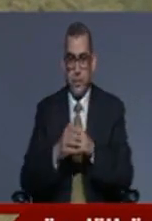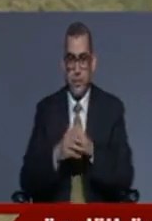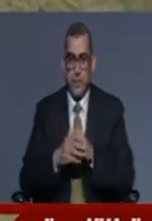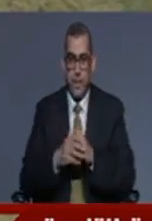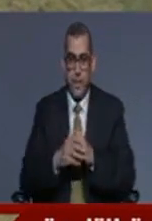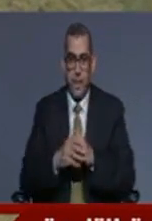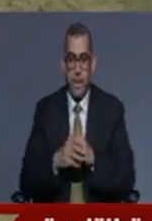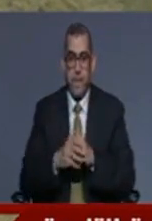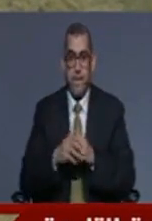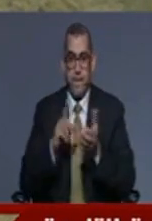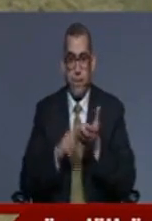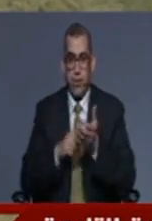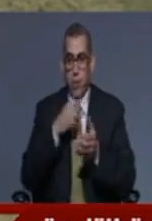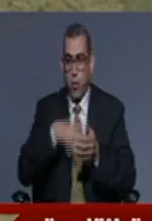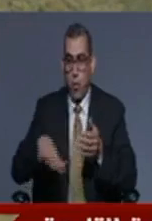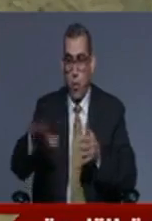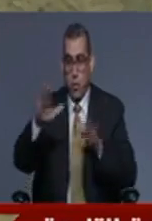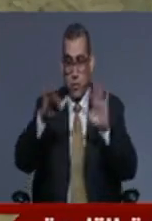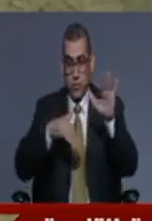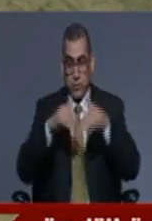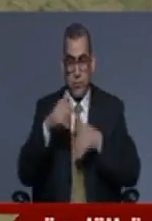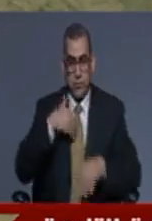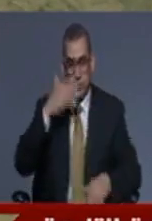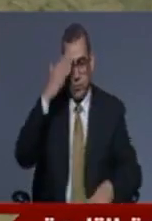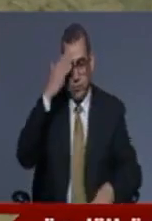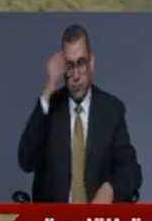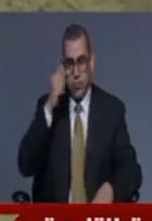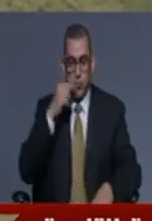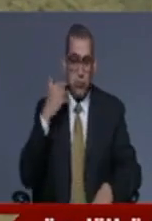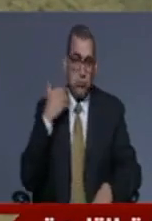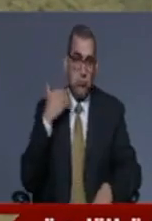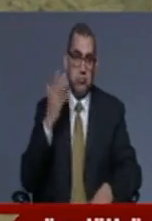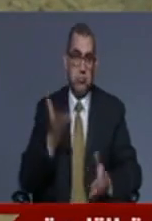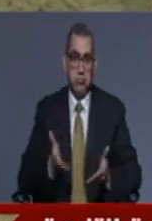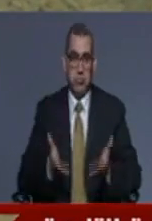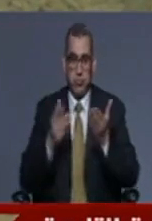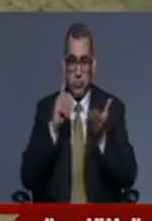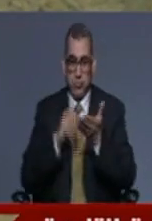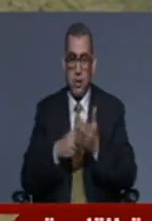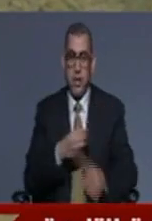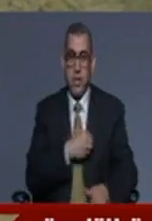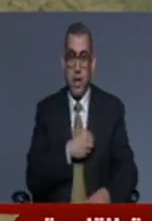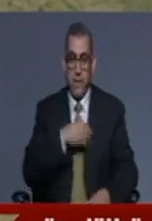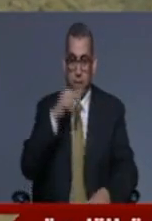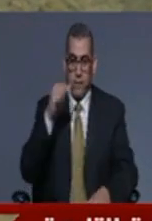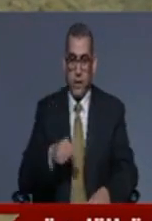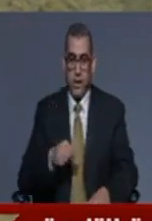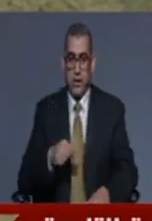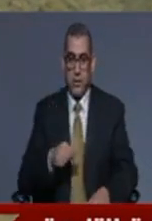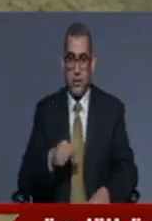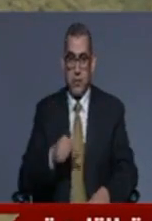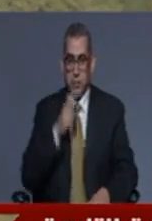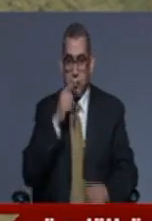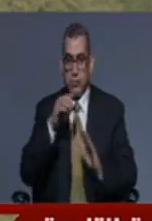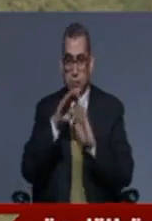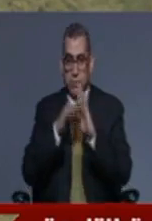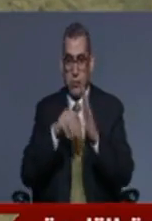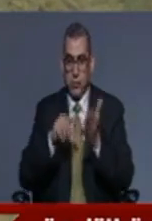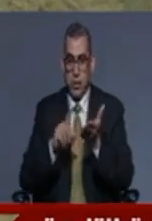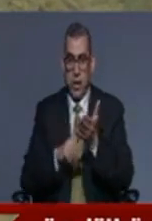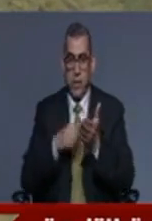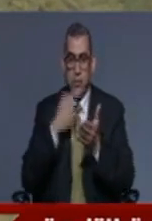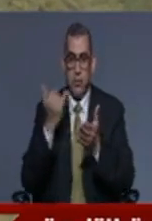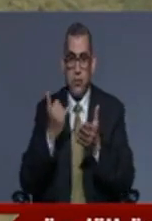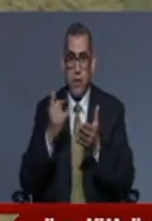مرحبا بكم جميعا في كينيا. دعوني فقط أعطيكم نصيحة أو اثنين بشأن كينيا.